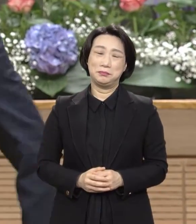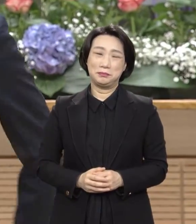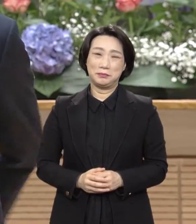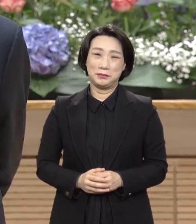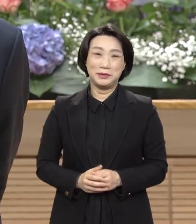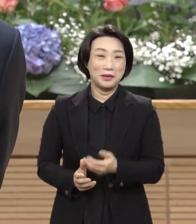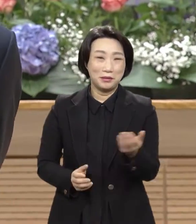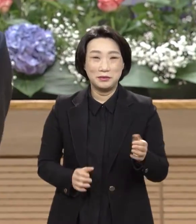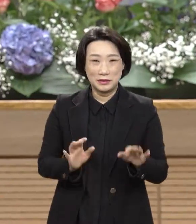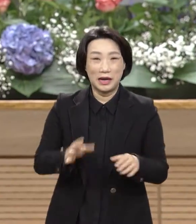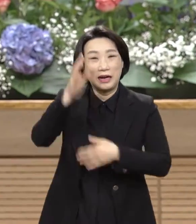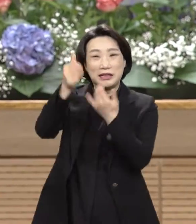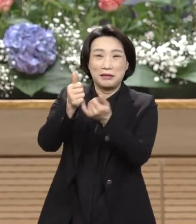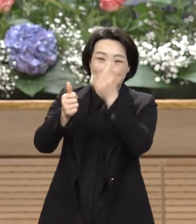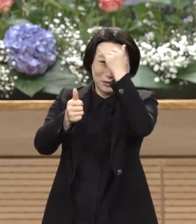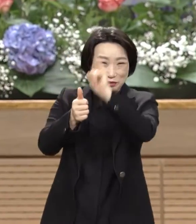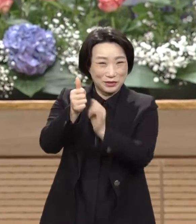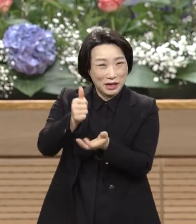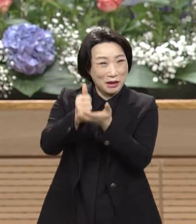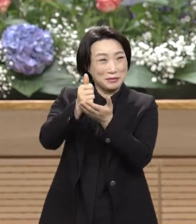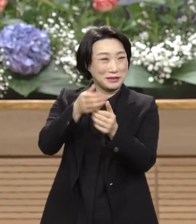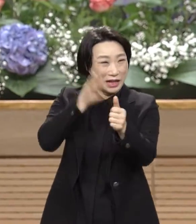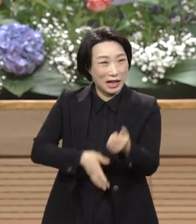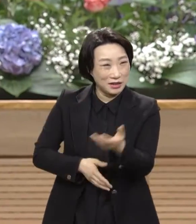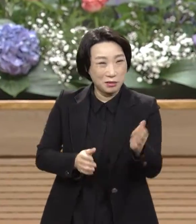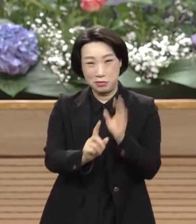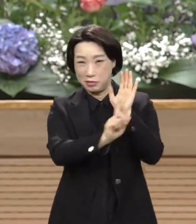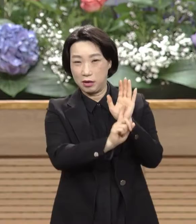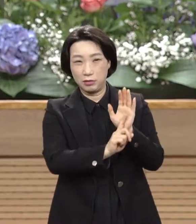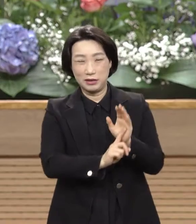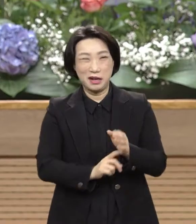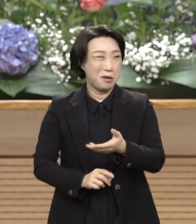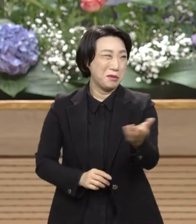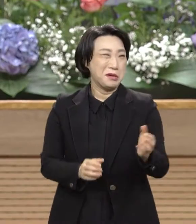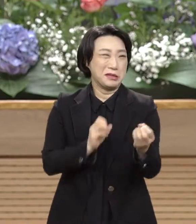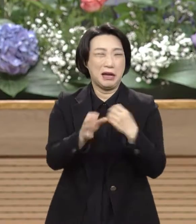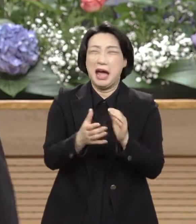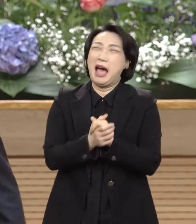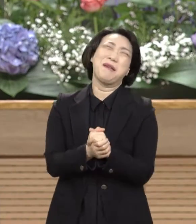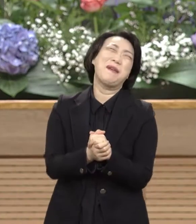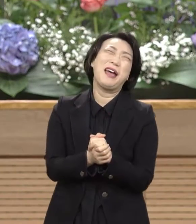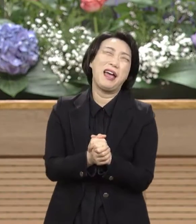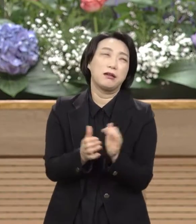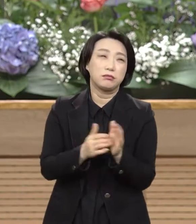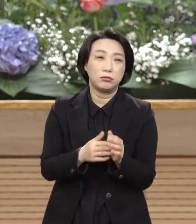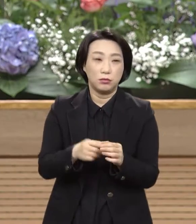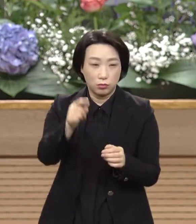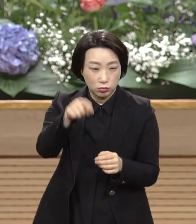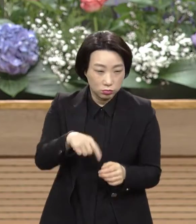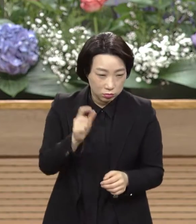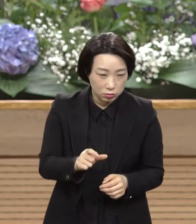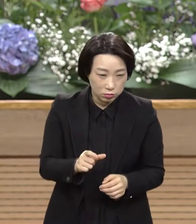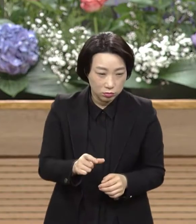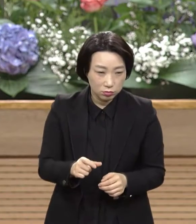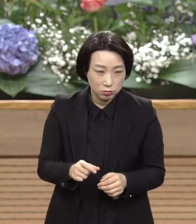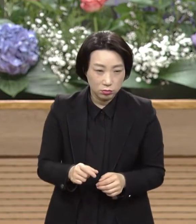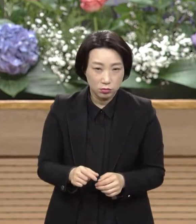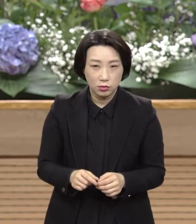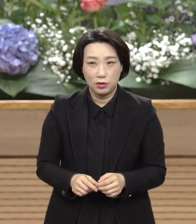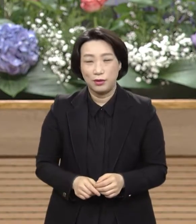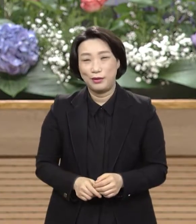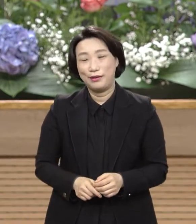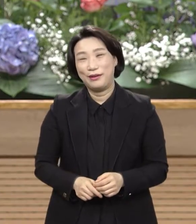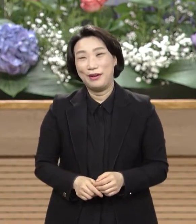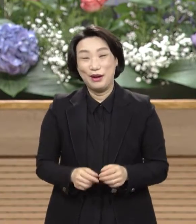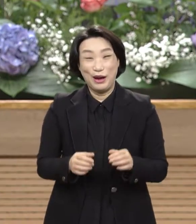우리 하나님께 충성합시다. 응? 그러면 아멘 하죠. 그러고 안 해요. 응?